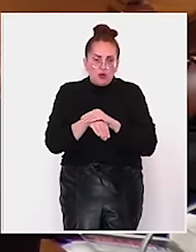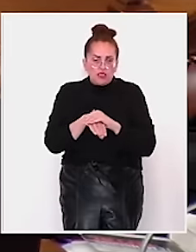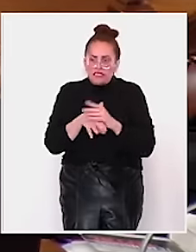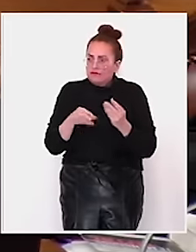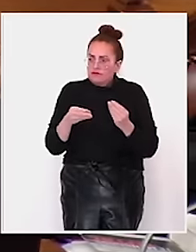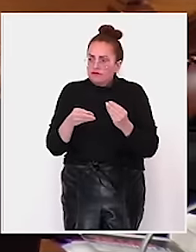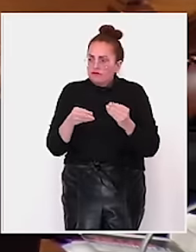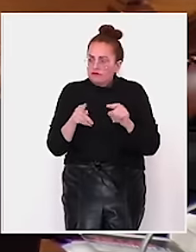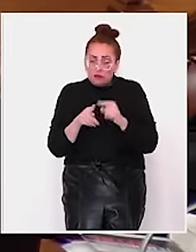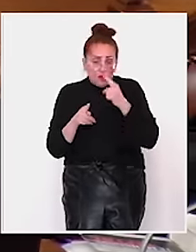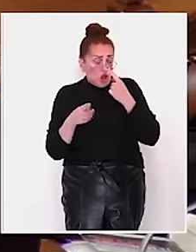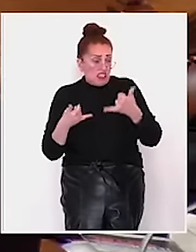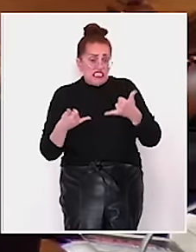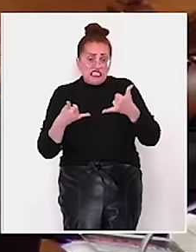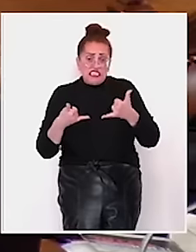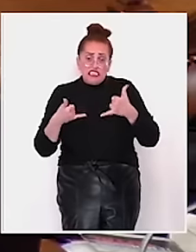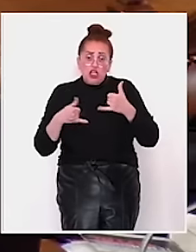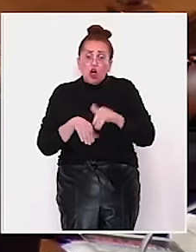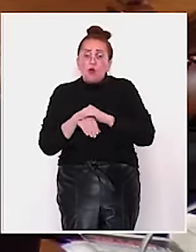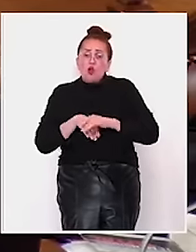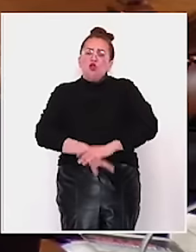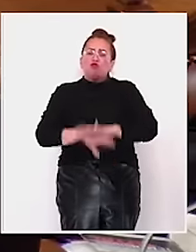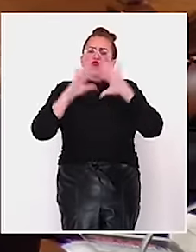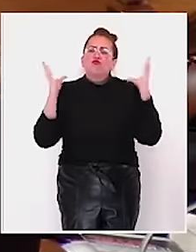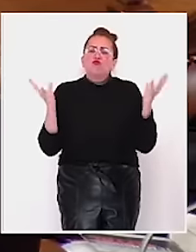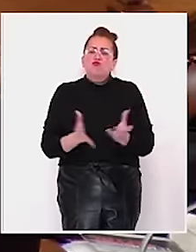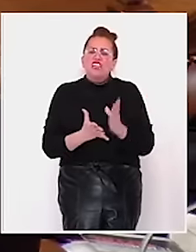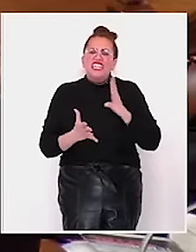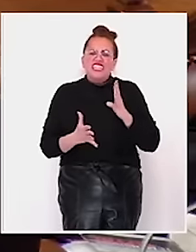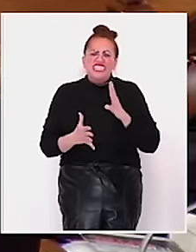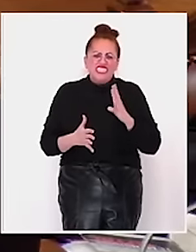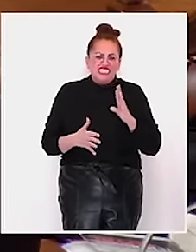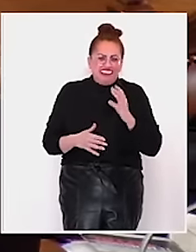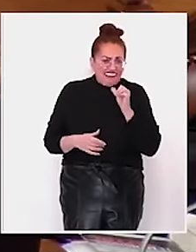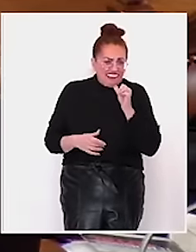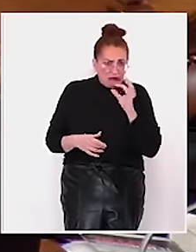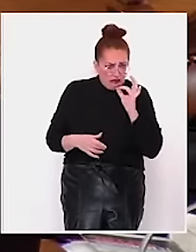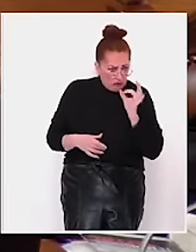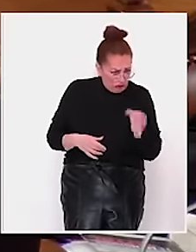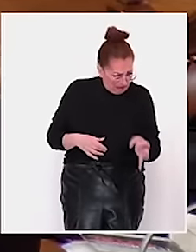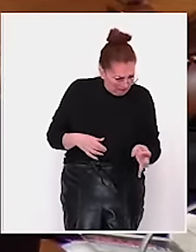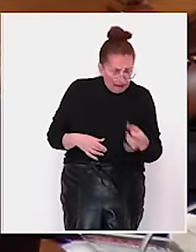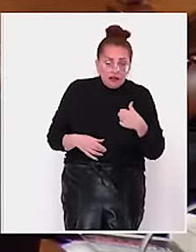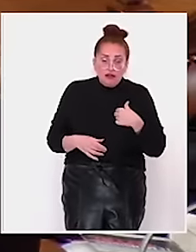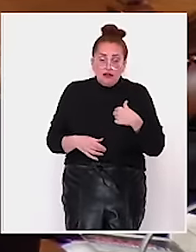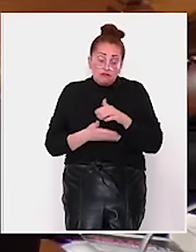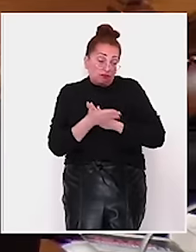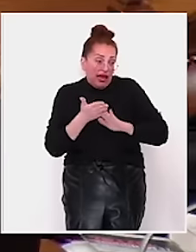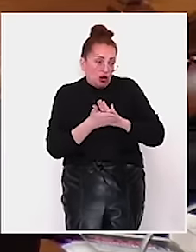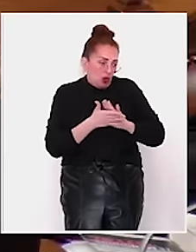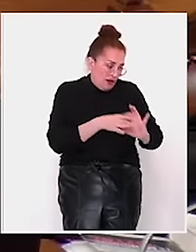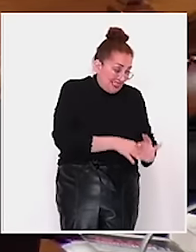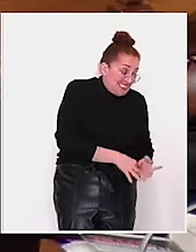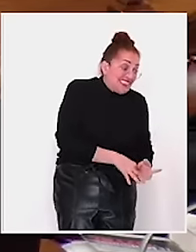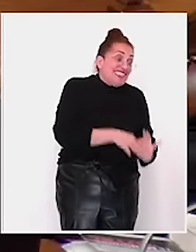des tiroirs. Il y a une politique globale et puis il y a des délibérations qui sont des petits bouts de cette politique-là. Et nous, on est en désaccord avec la politique menée par la